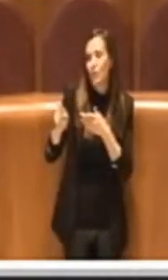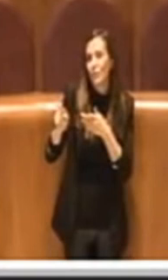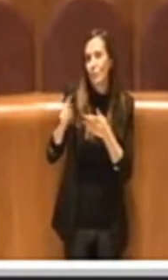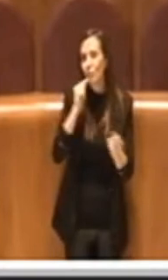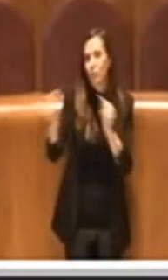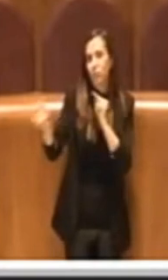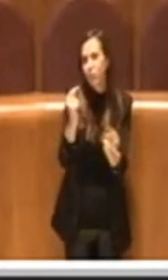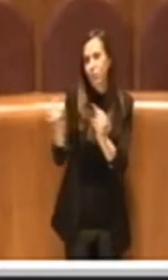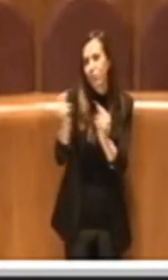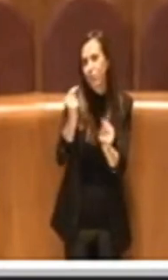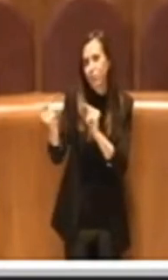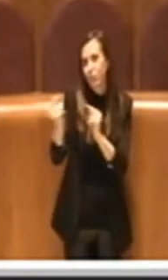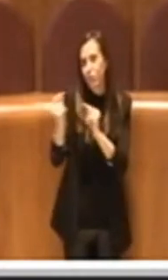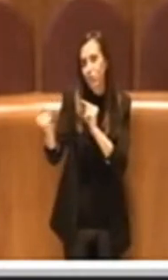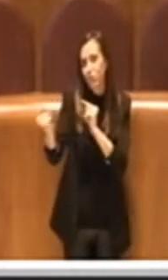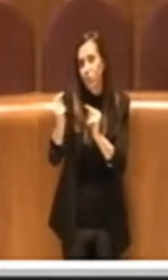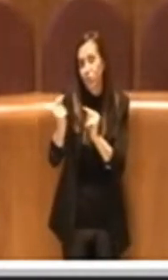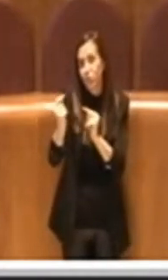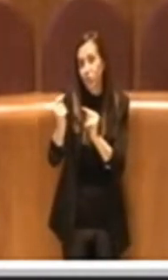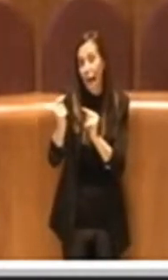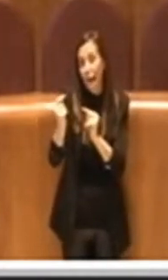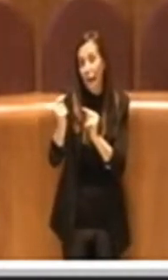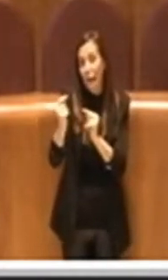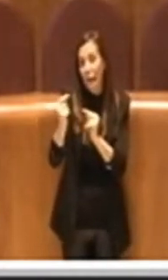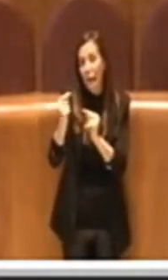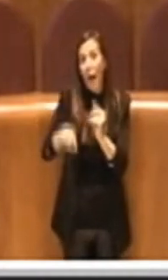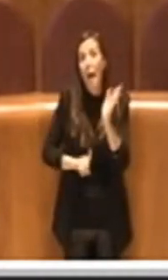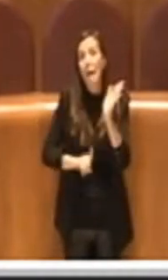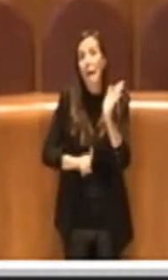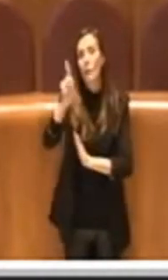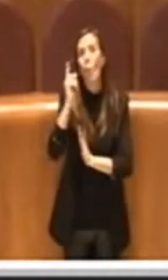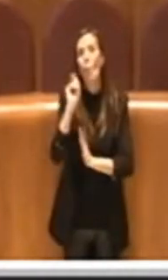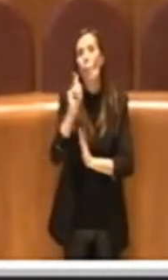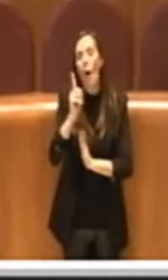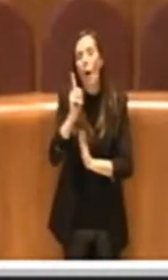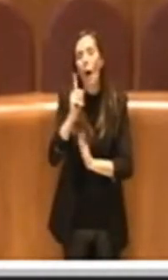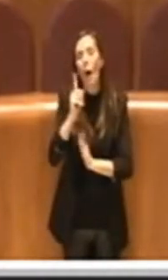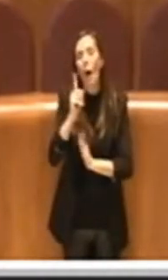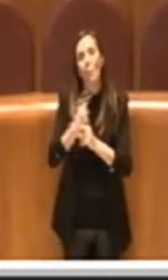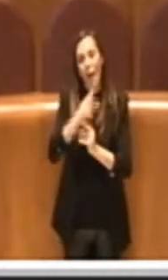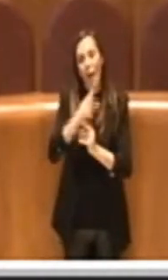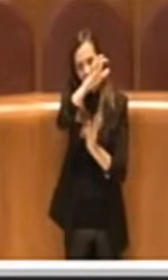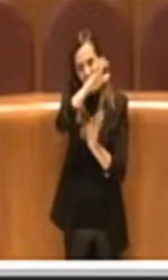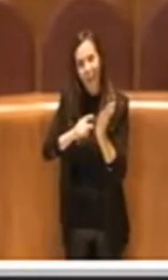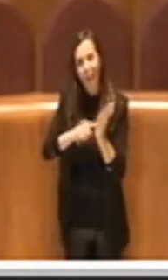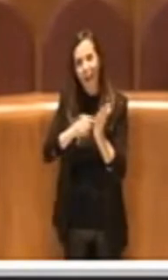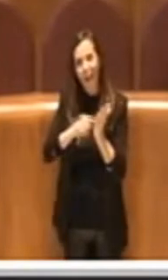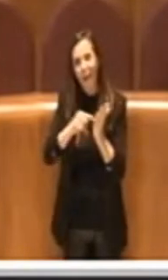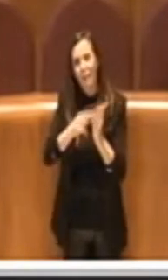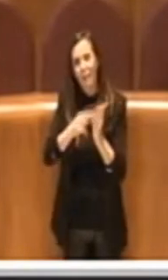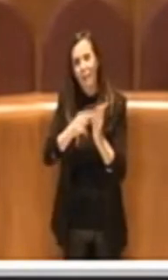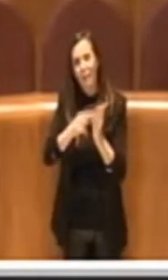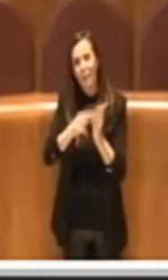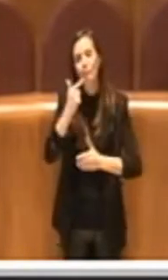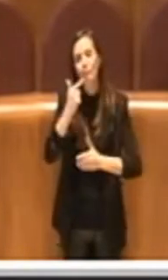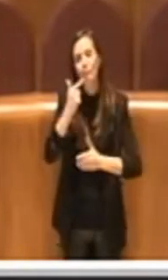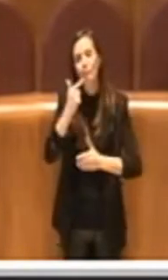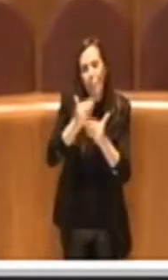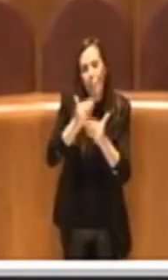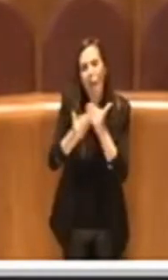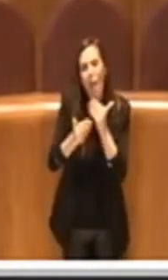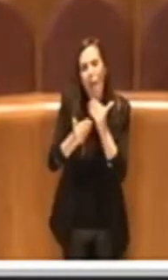alla evidenziazione di alcune migliorie da apportare al testo che poi non variano, diciamo,